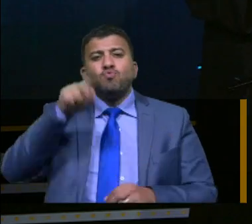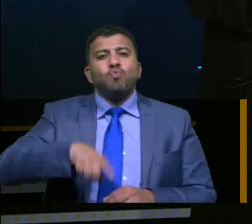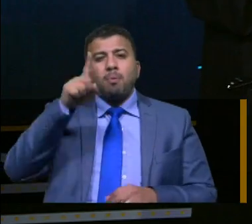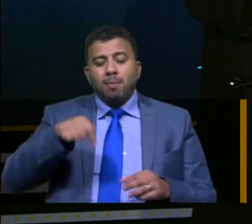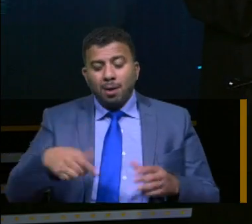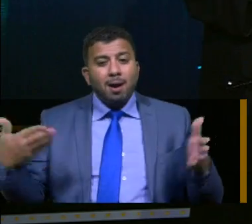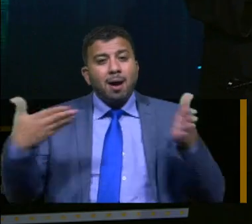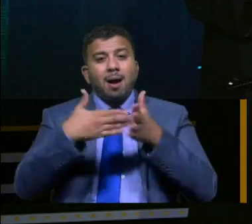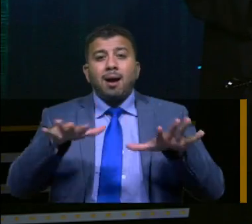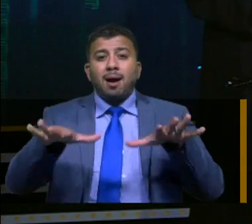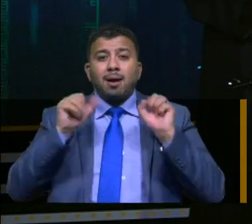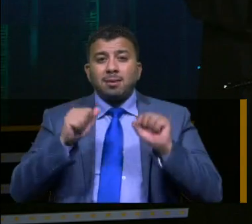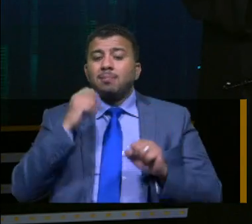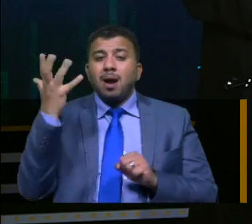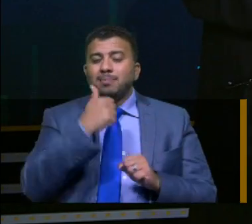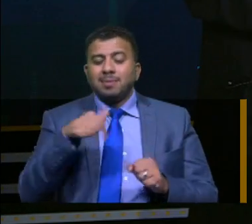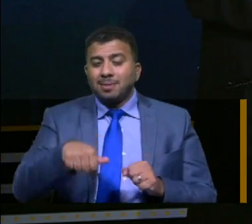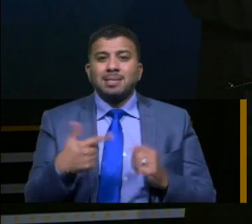من عمر المنتدى في نسخته السابعة.